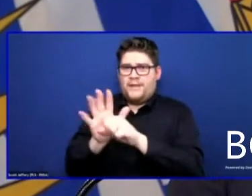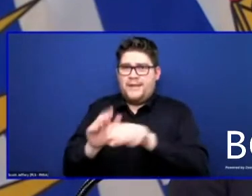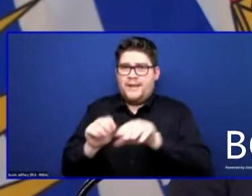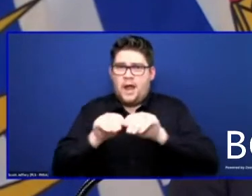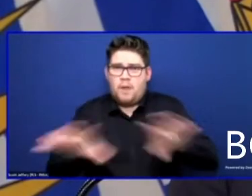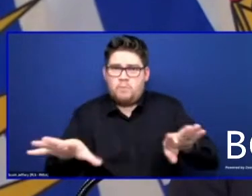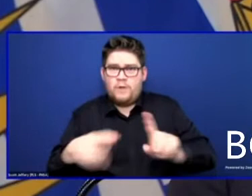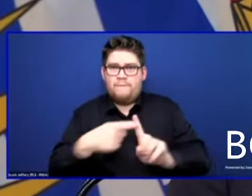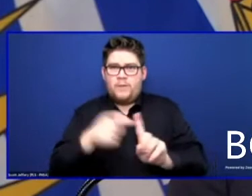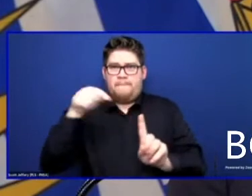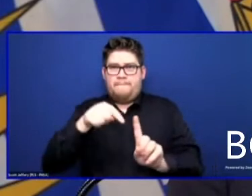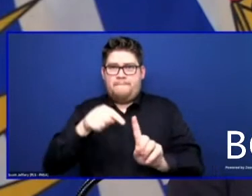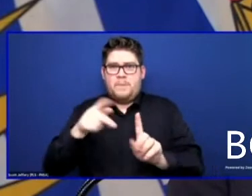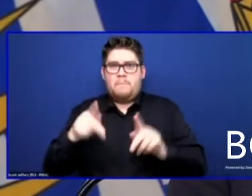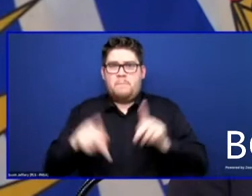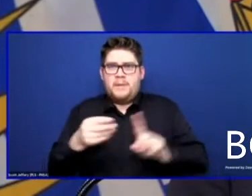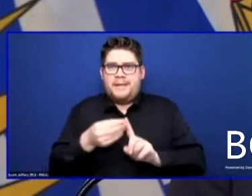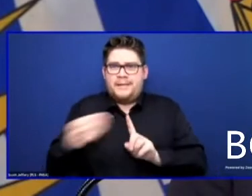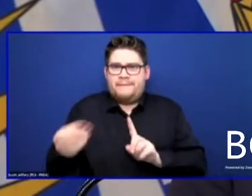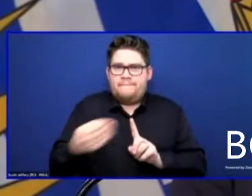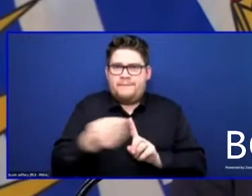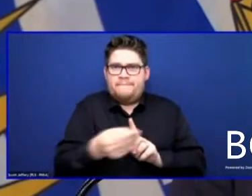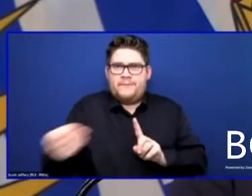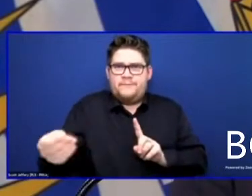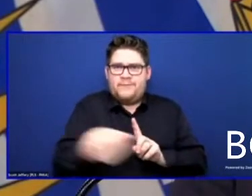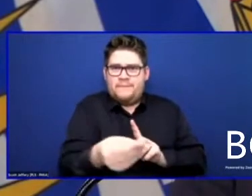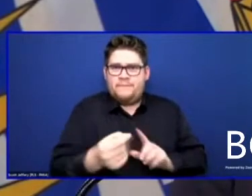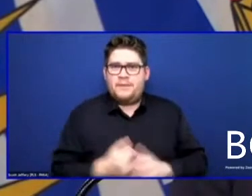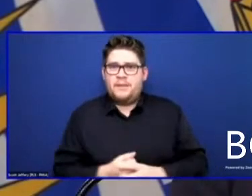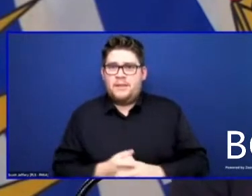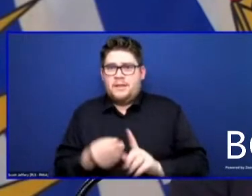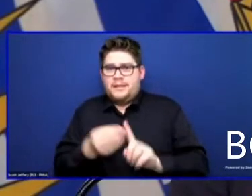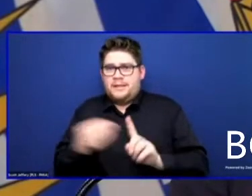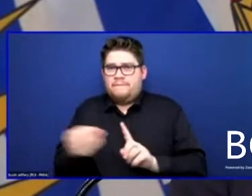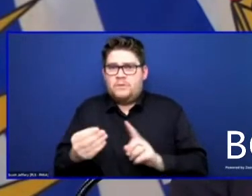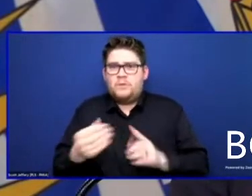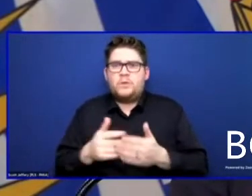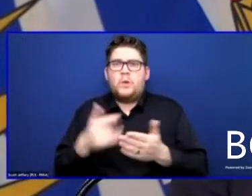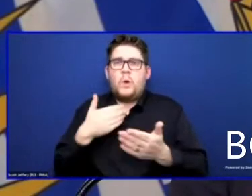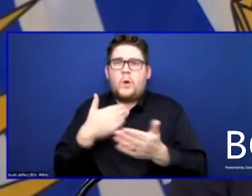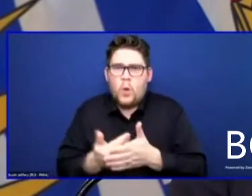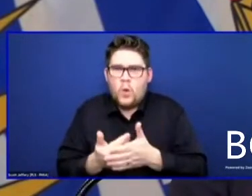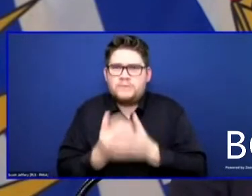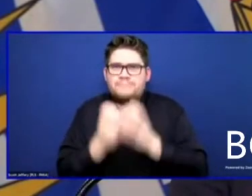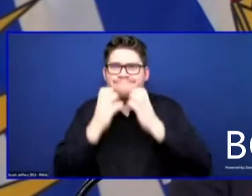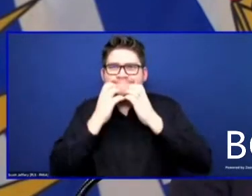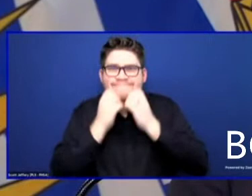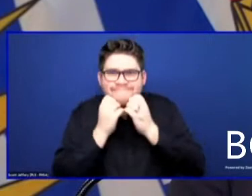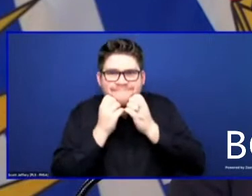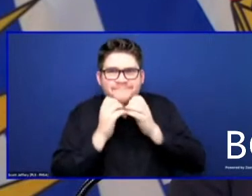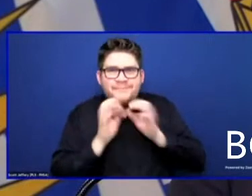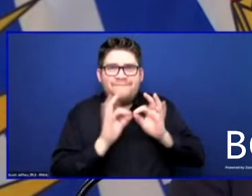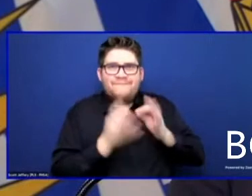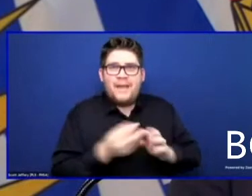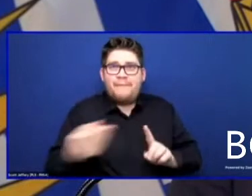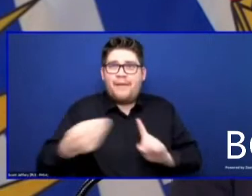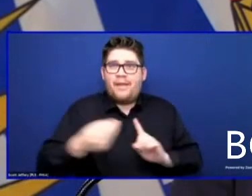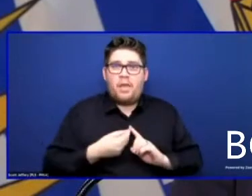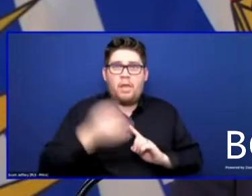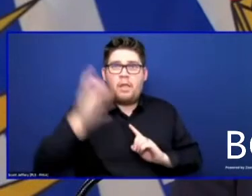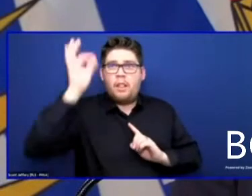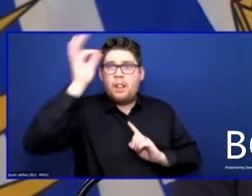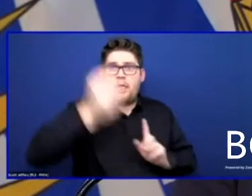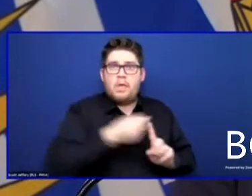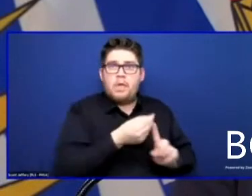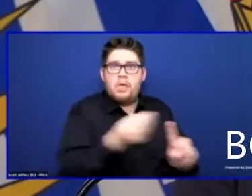we are closest with. This is our third wave, and we 那 have 么 done 我们 this 现在已 before, 经面 and 临 we 第 can 3 do 波 it again. 这我们从来没有 I'm 经